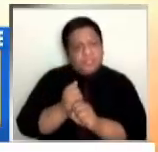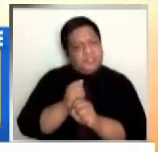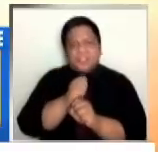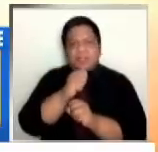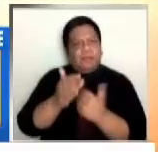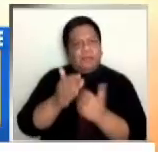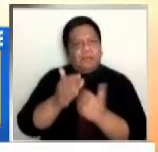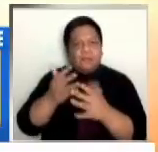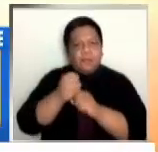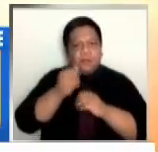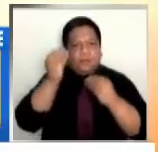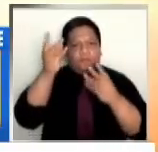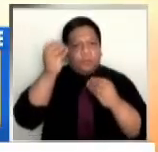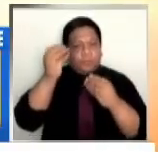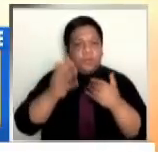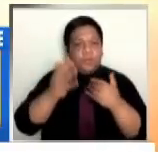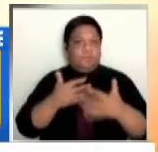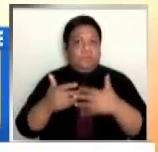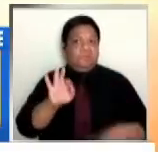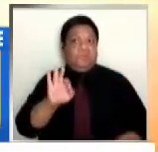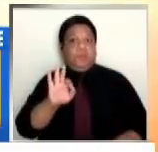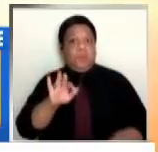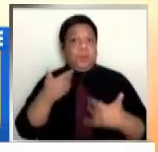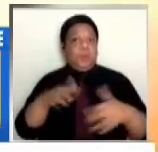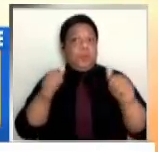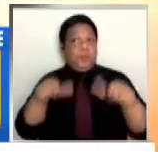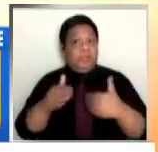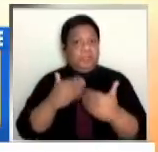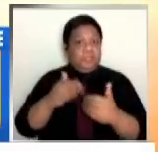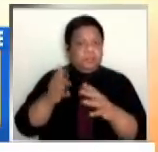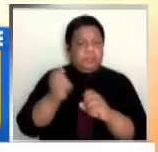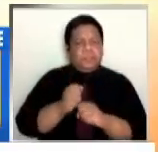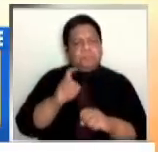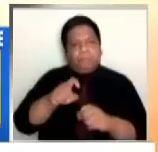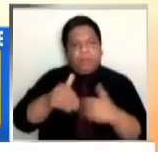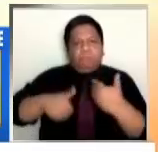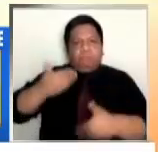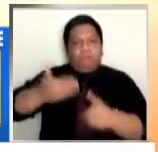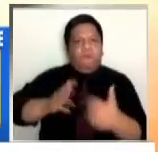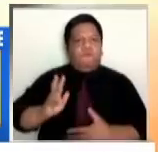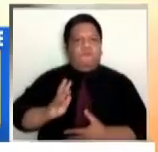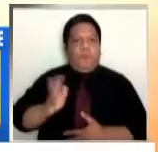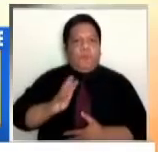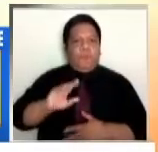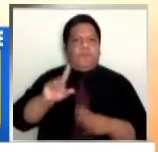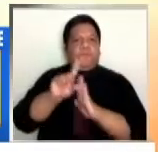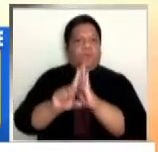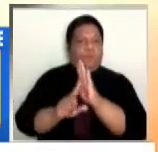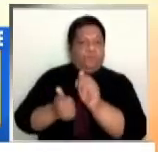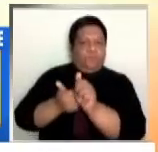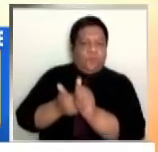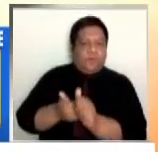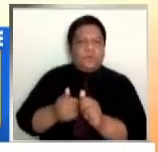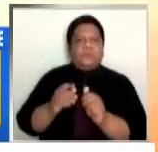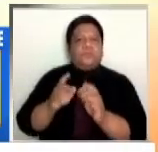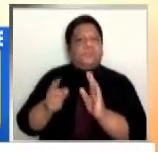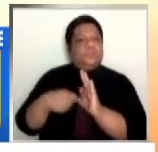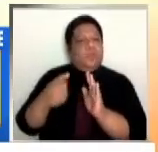na ba sa Facebook lang siya nakalagay. We have to go through the formal process, so it sometimes takes